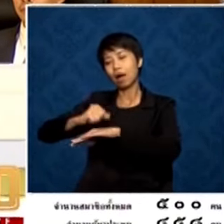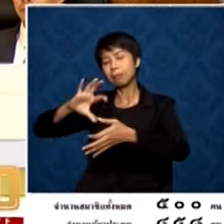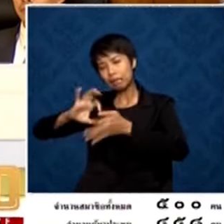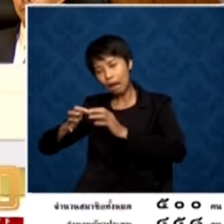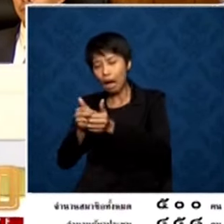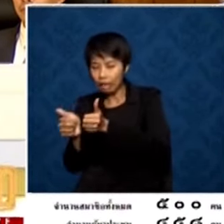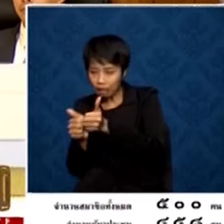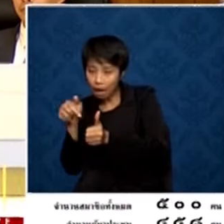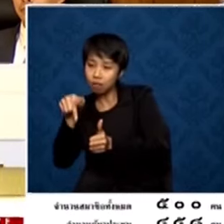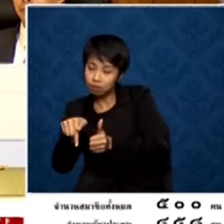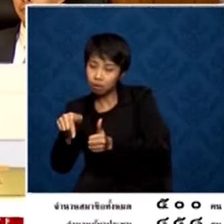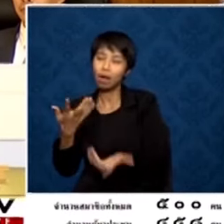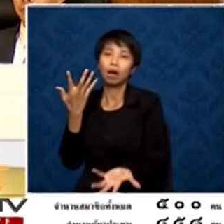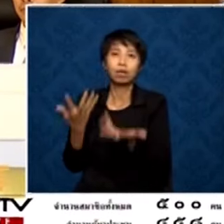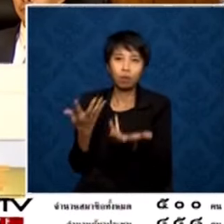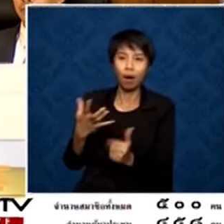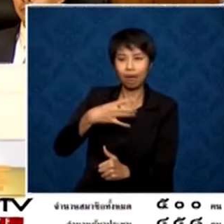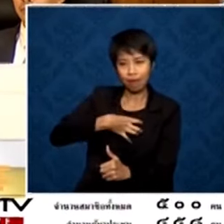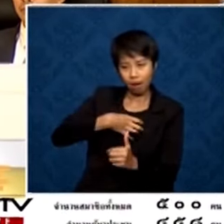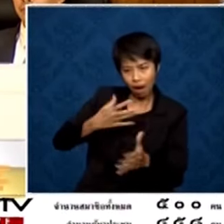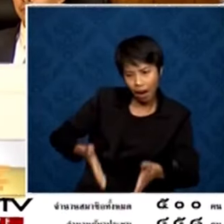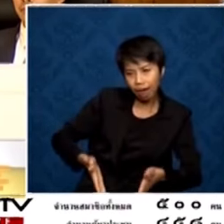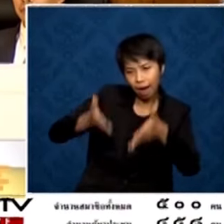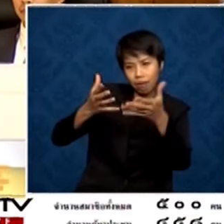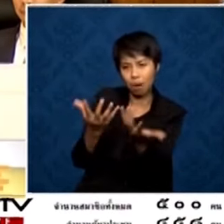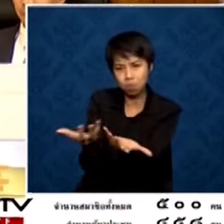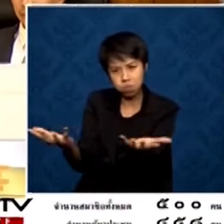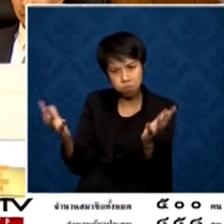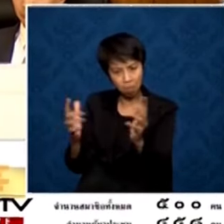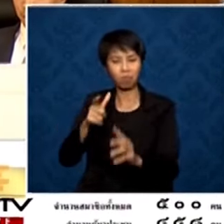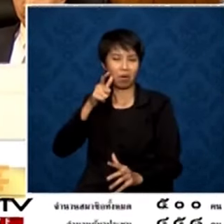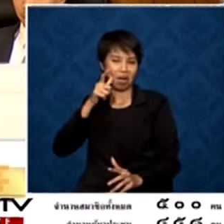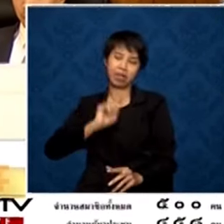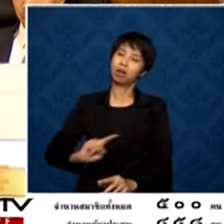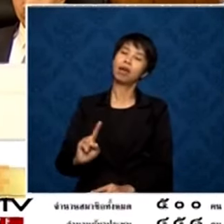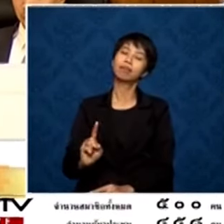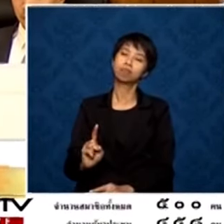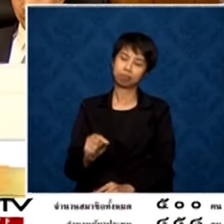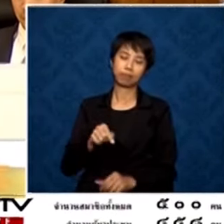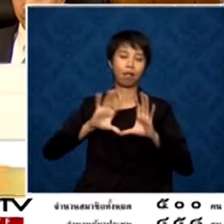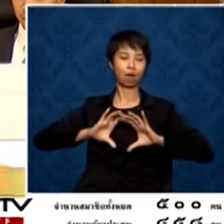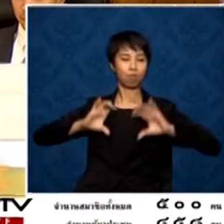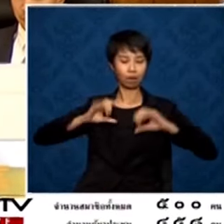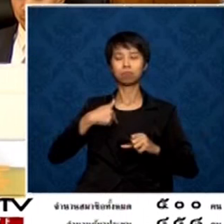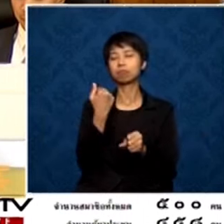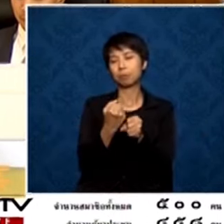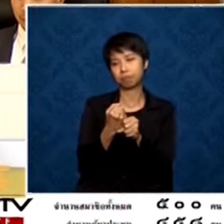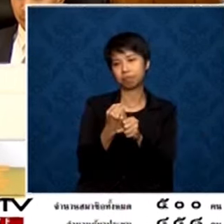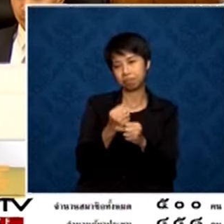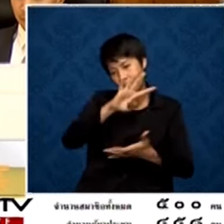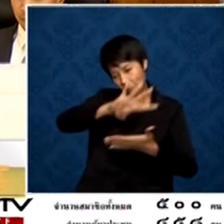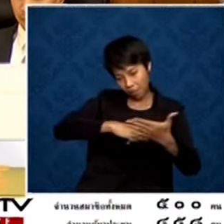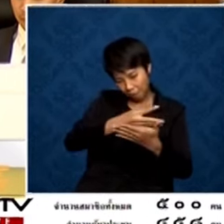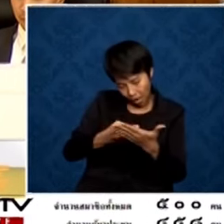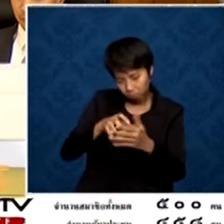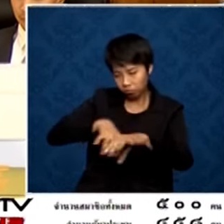เศรษฐกิจโดยมีกลไกในการป้องกันอย่างเหมาะสมเอามาใช้ควบคุมนอกเหนือจากนั้นก็ยังศึกษาผล